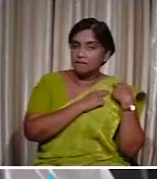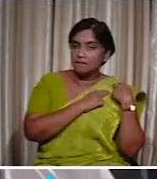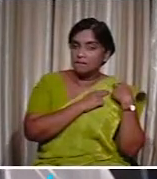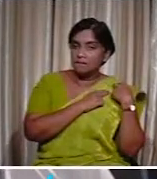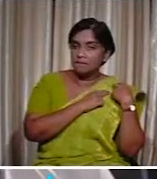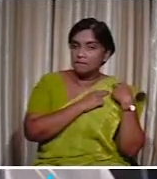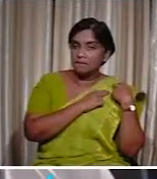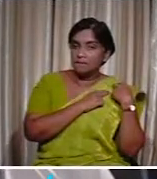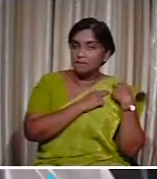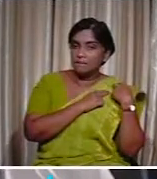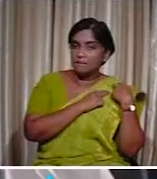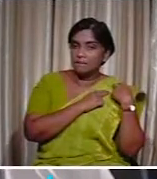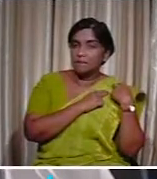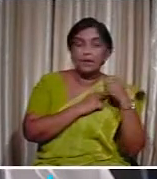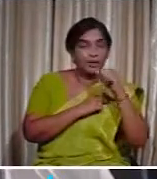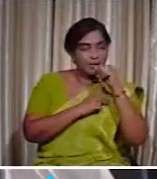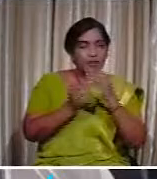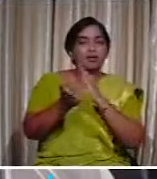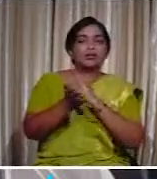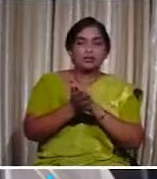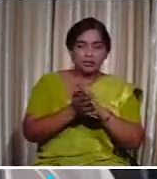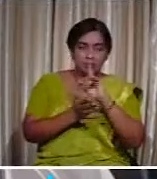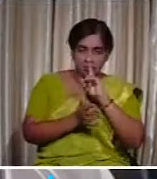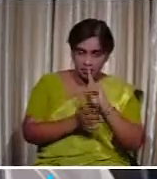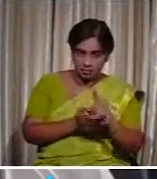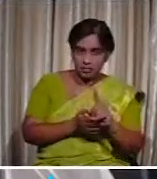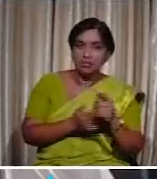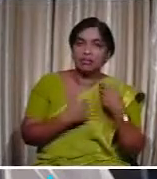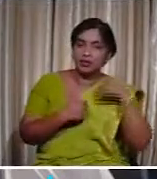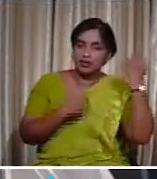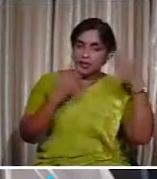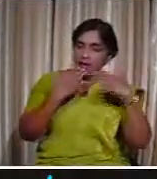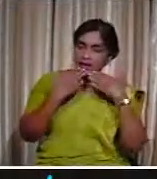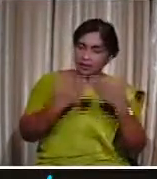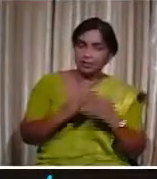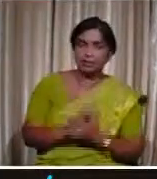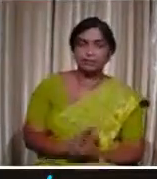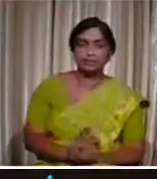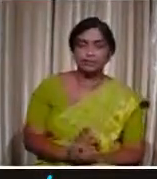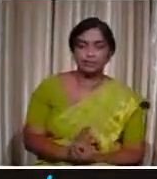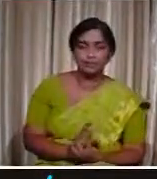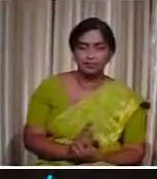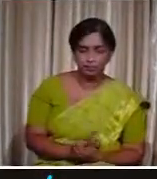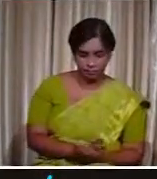අවංකව ඉෂ්ට කරන බවට සිහිපත් කරමින් මා නිහඬ වෙනවා බොහොම ස්තුතියි ක්ෂණායකතුමා